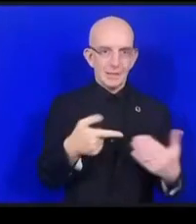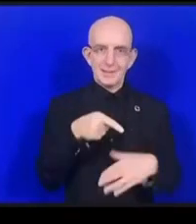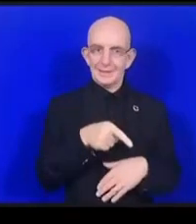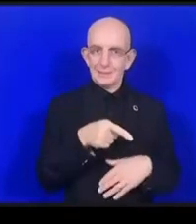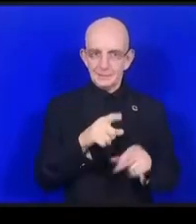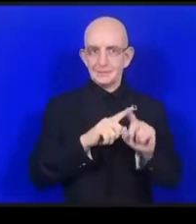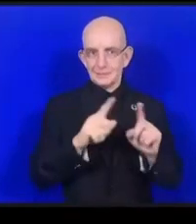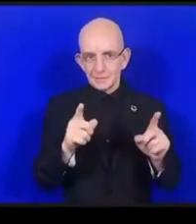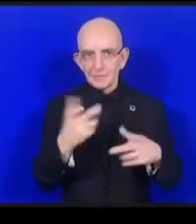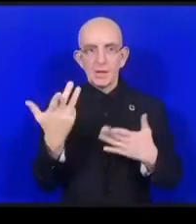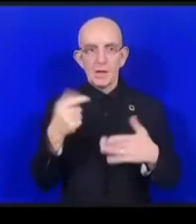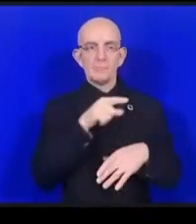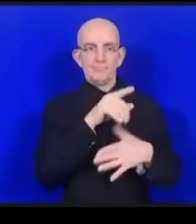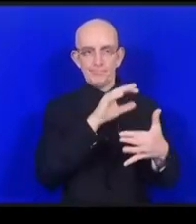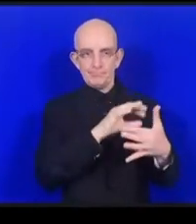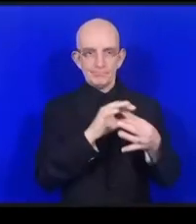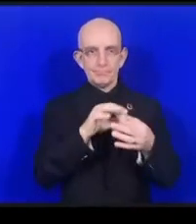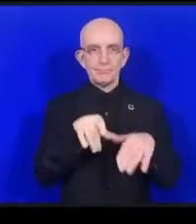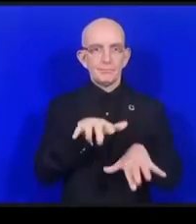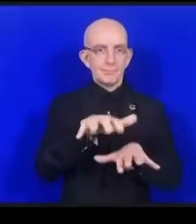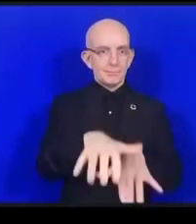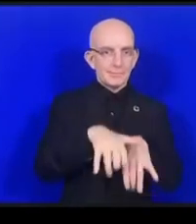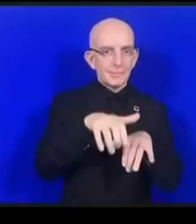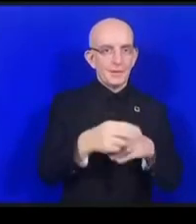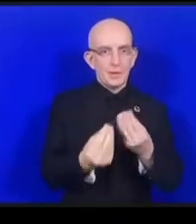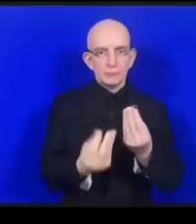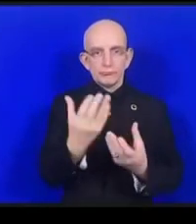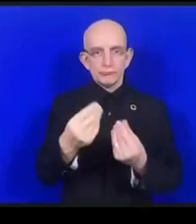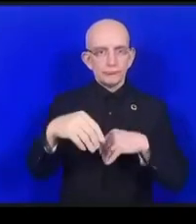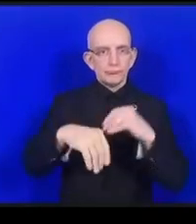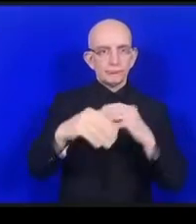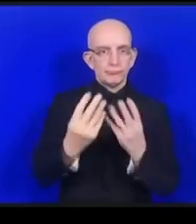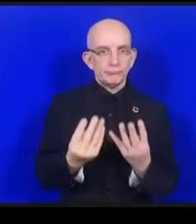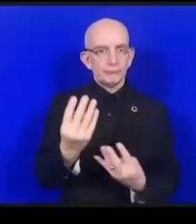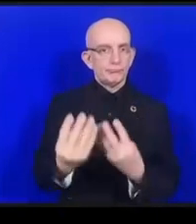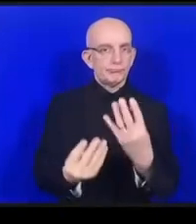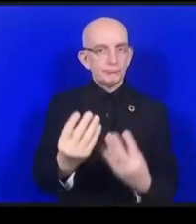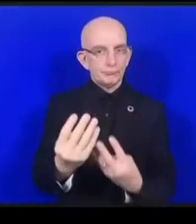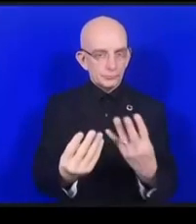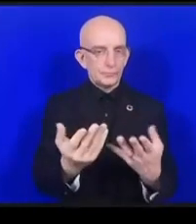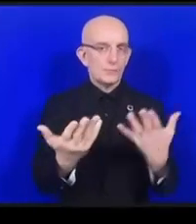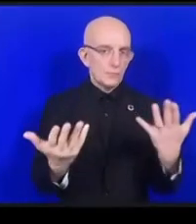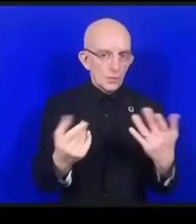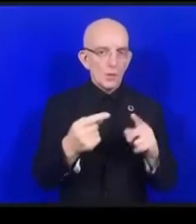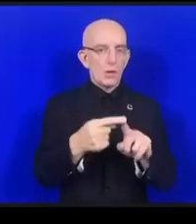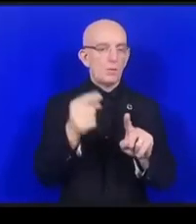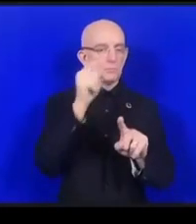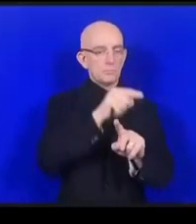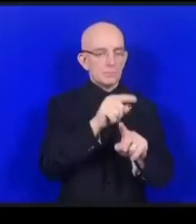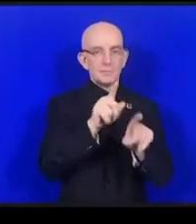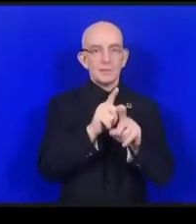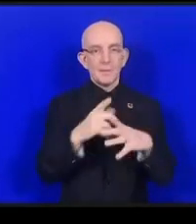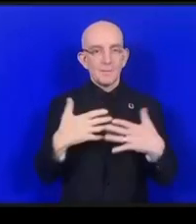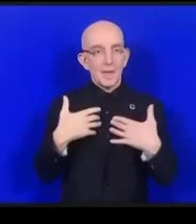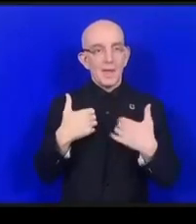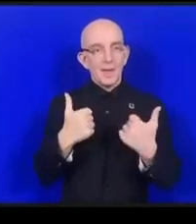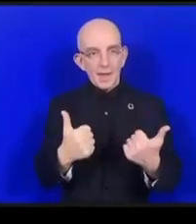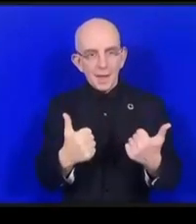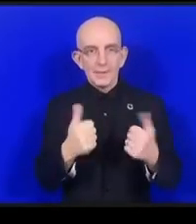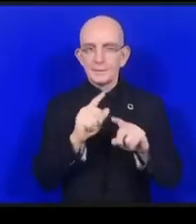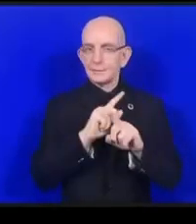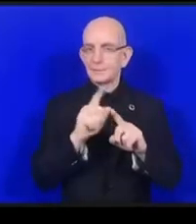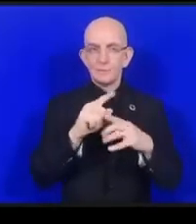практически которые охватывает сельское хозяйство Или например здравоохранение там тоже множество